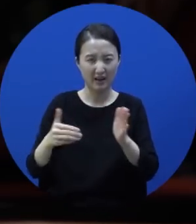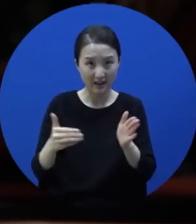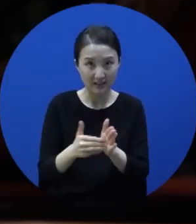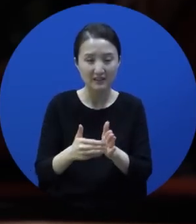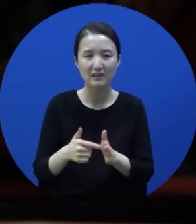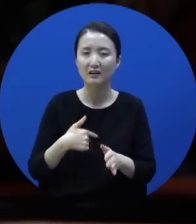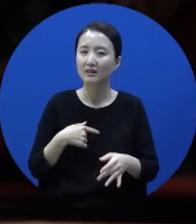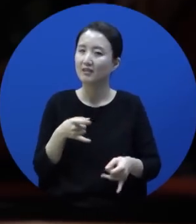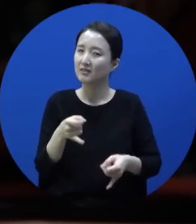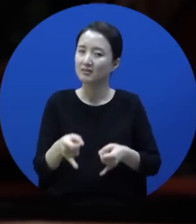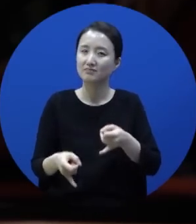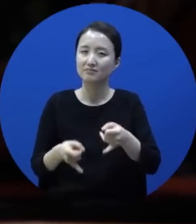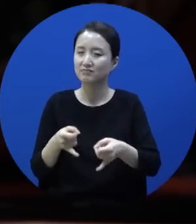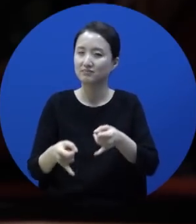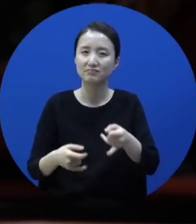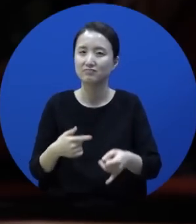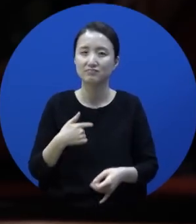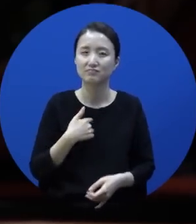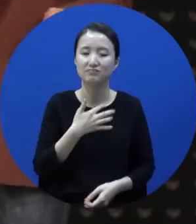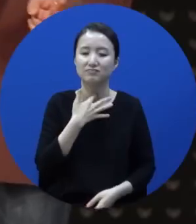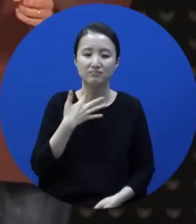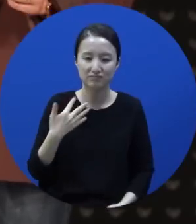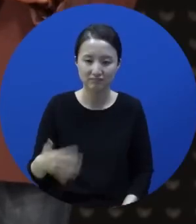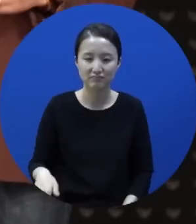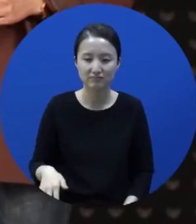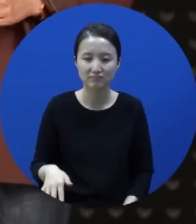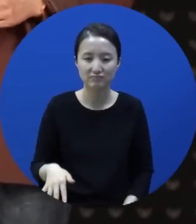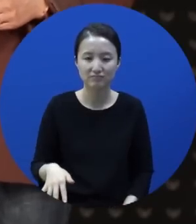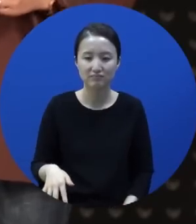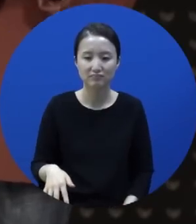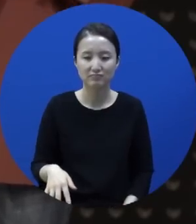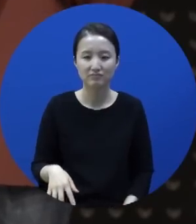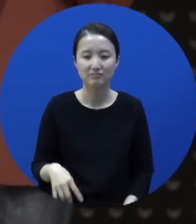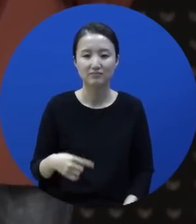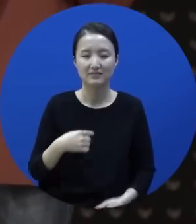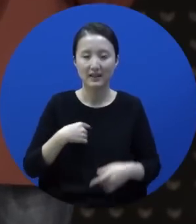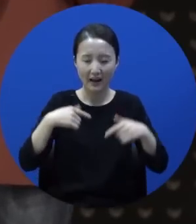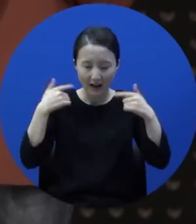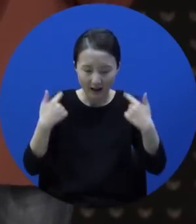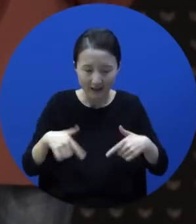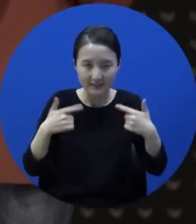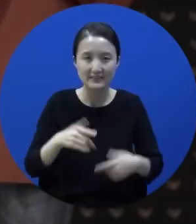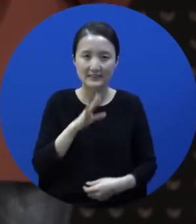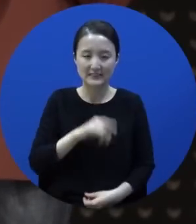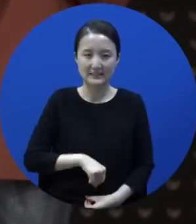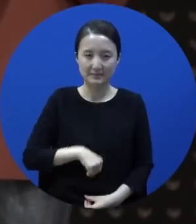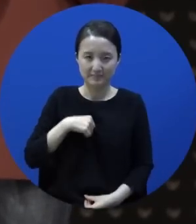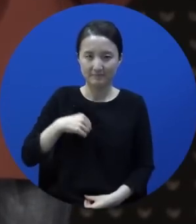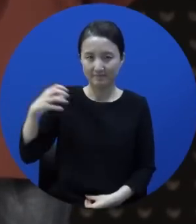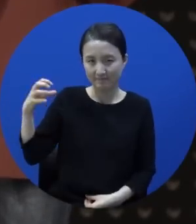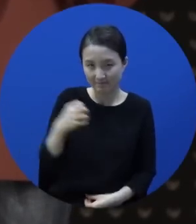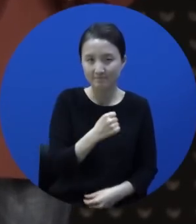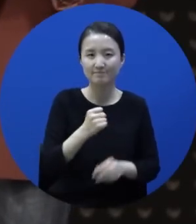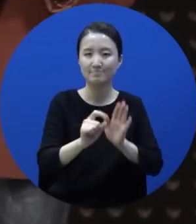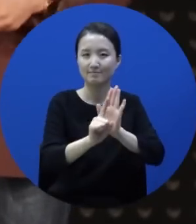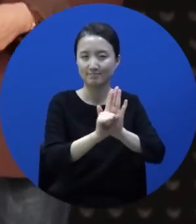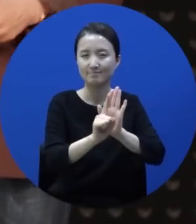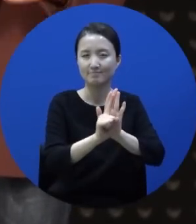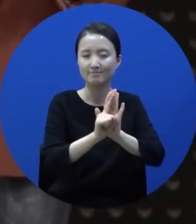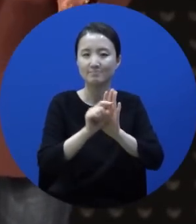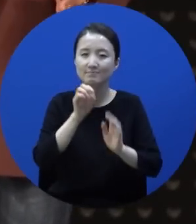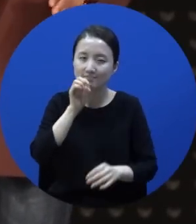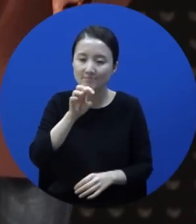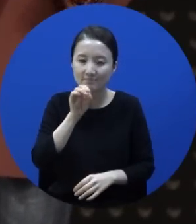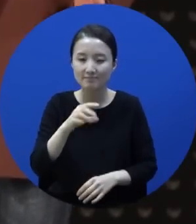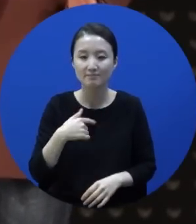사람이야. 사실이거든요. 저는 마케팅이라는 건 항상 진심에서 나온다고 생각을 해요. 네, 근데 진짜